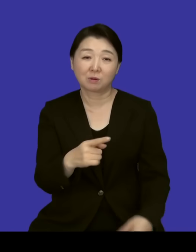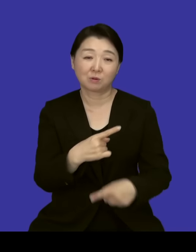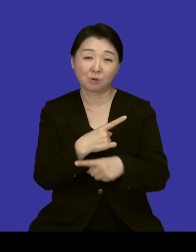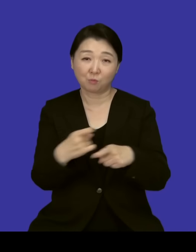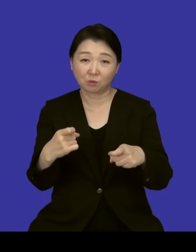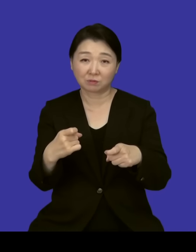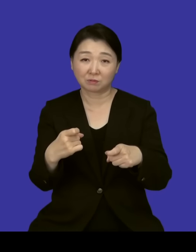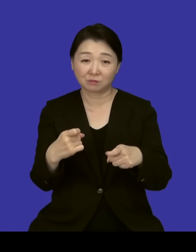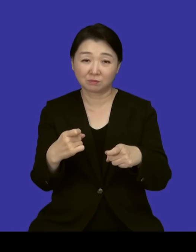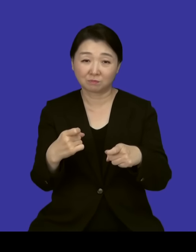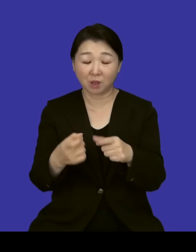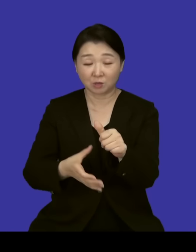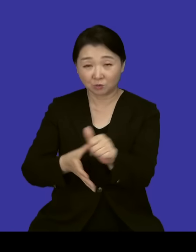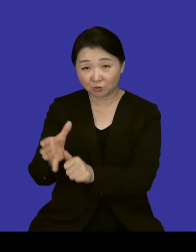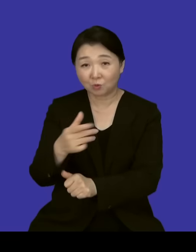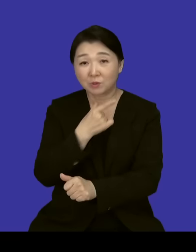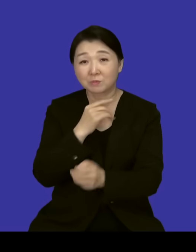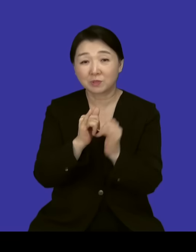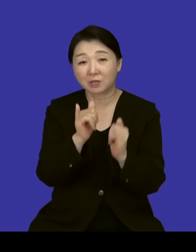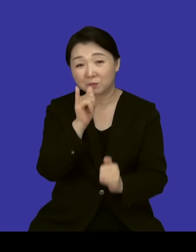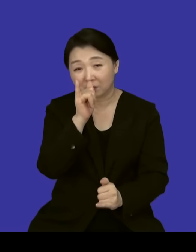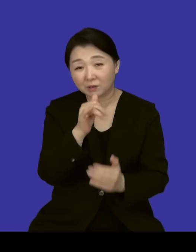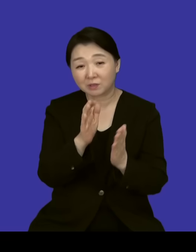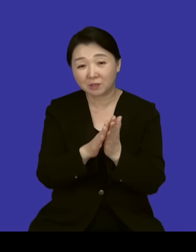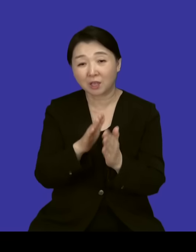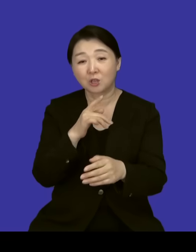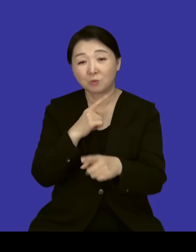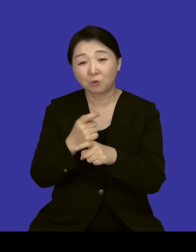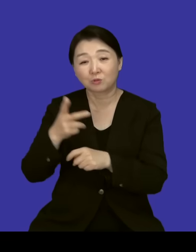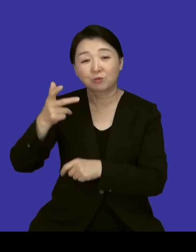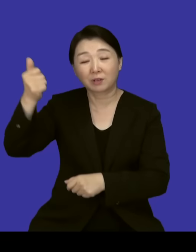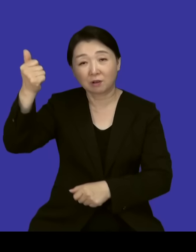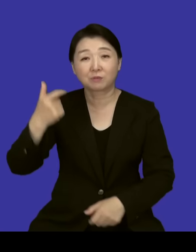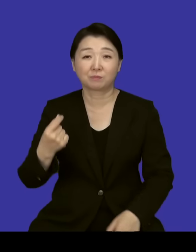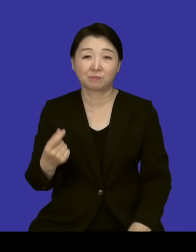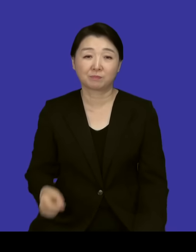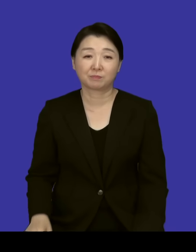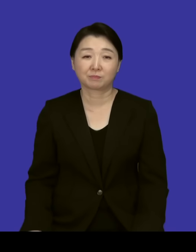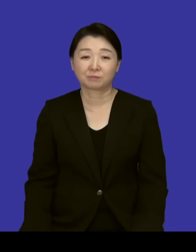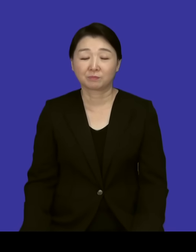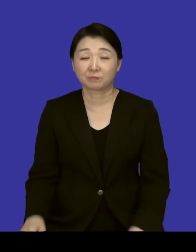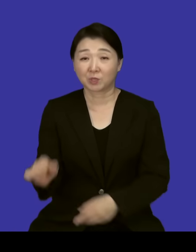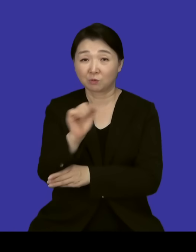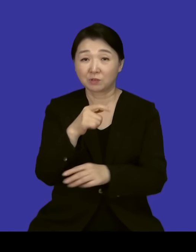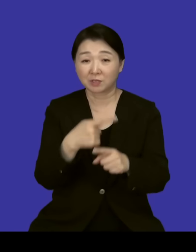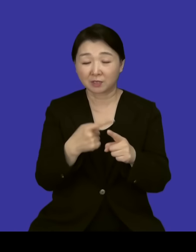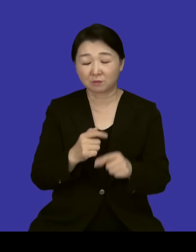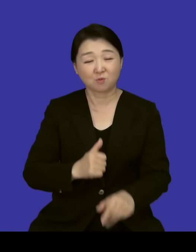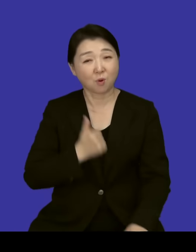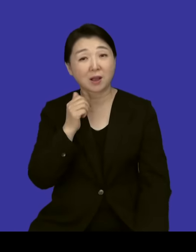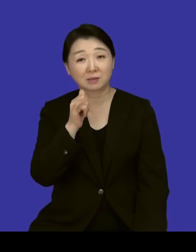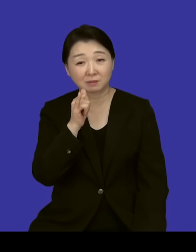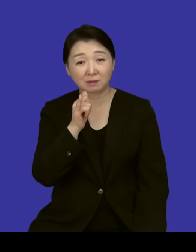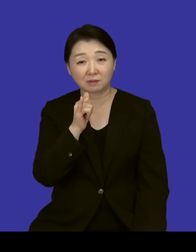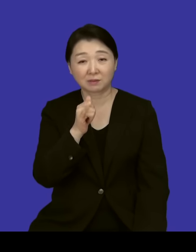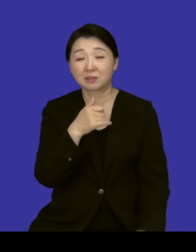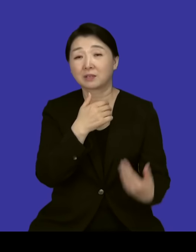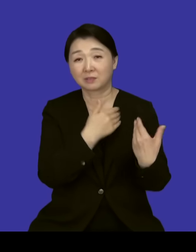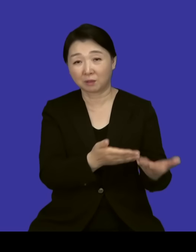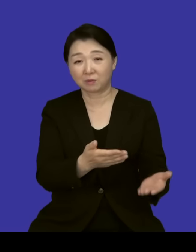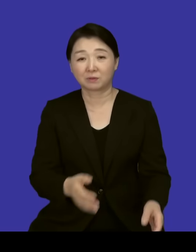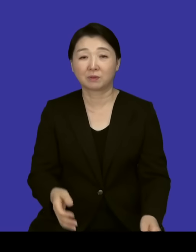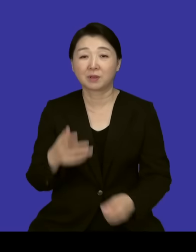복수를 하고 정말 죽이고 싶은 사람이 있으면 복수는 주의 것이라고 제가 항상 얘기하는 게 야. 운전하다가도 화난 사람 있으면 그냥 내버려